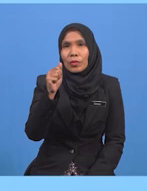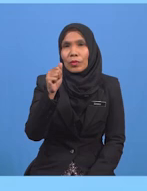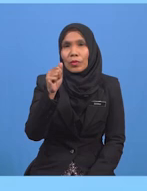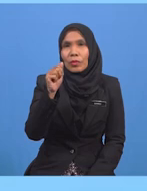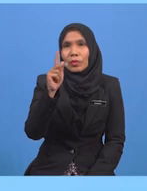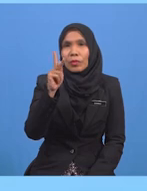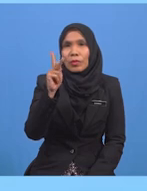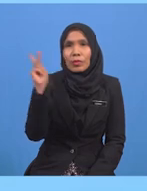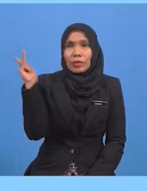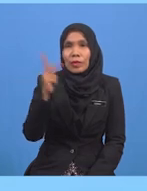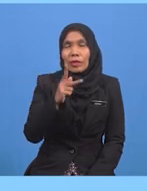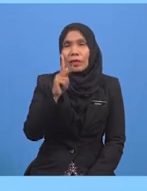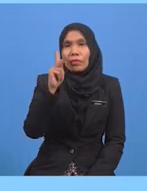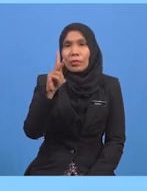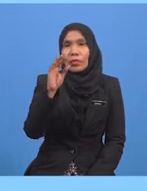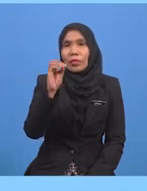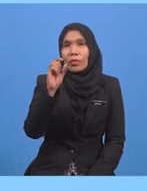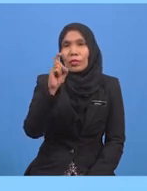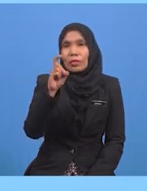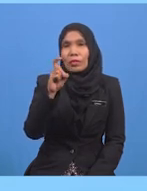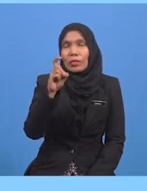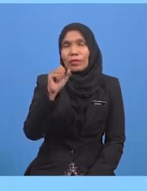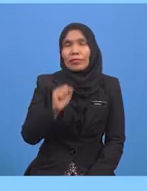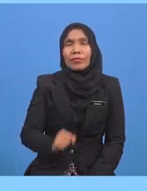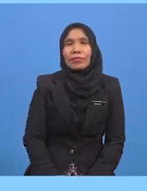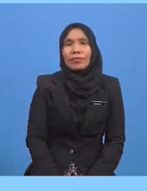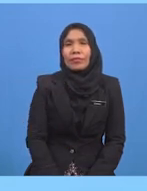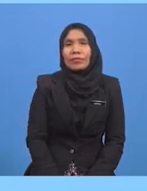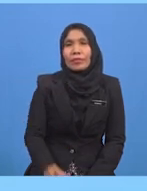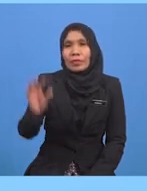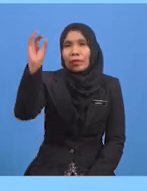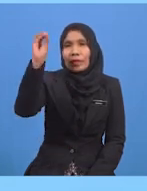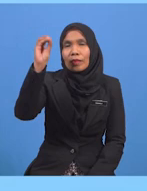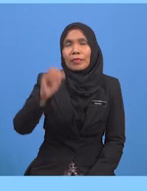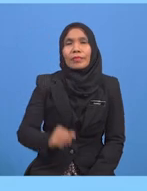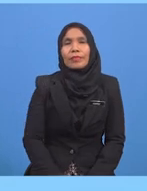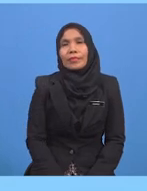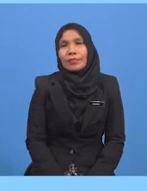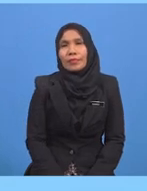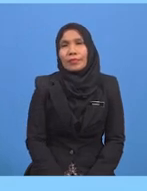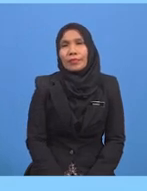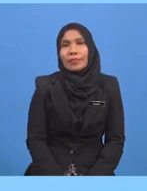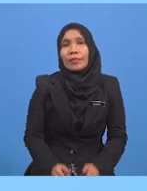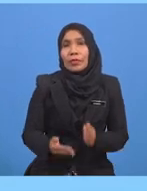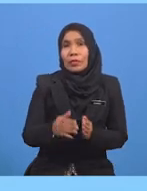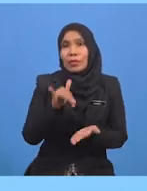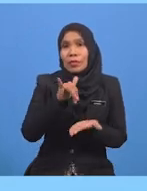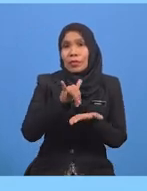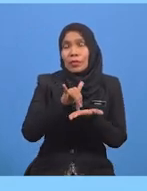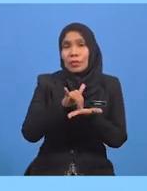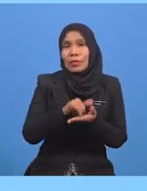dengan 10 didarabkan dengan kos X darjah. Oleh